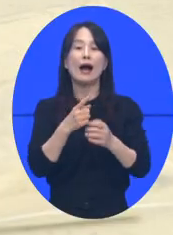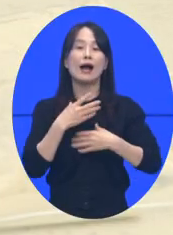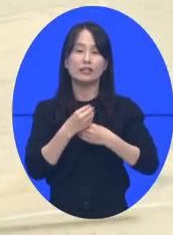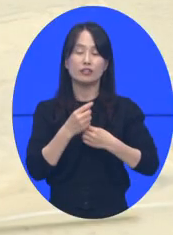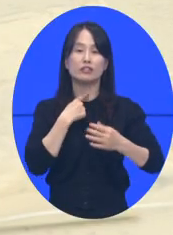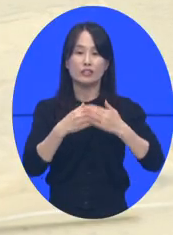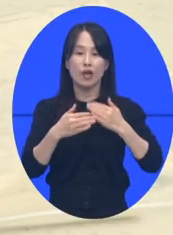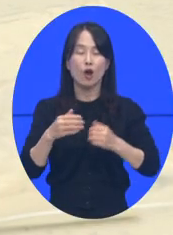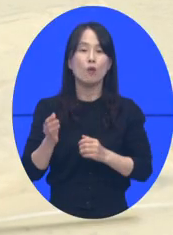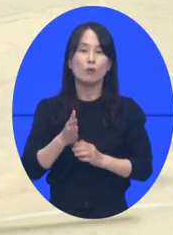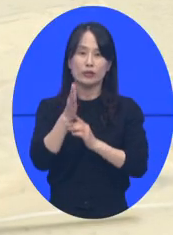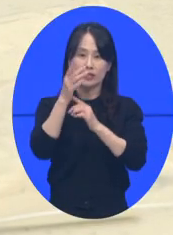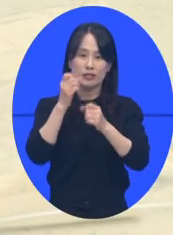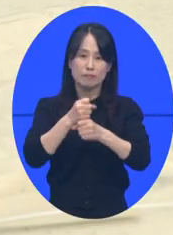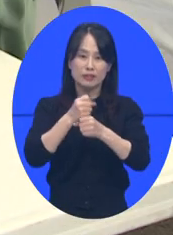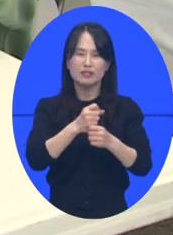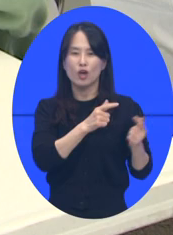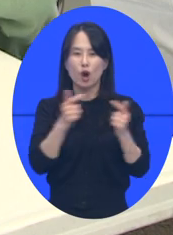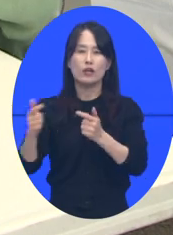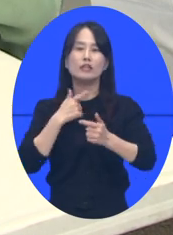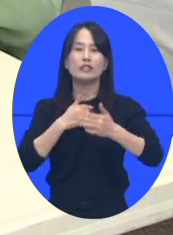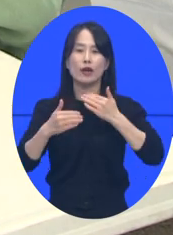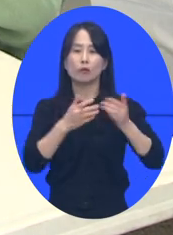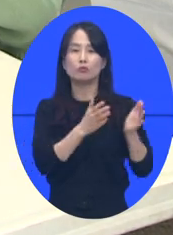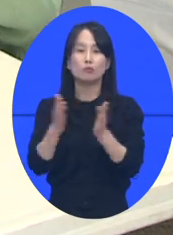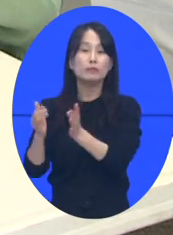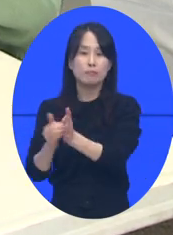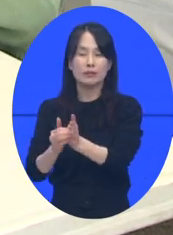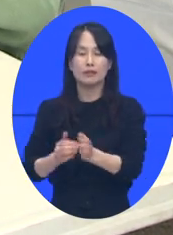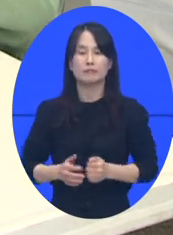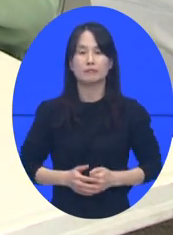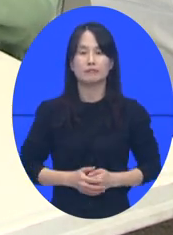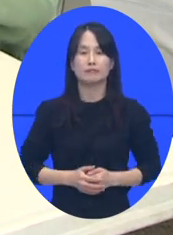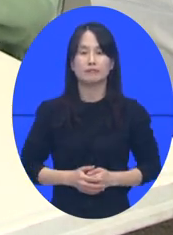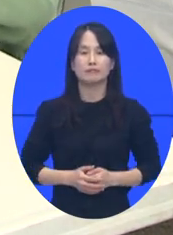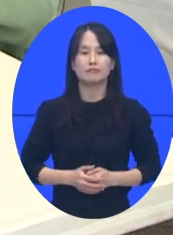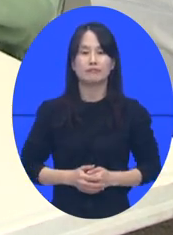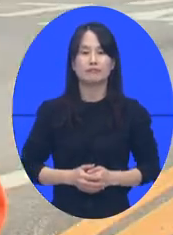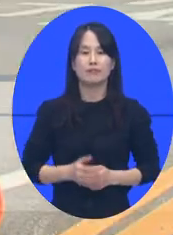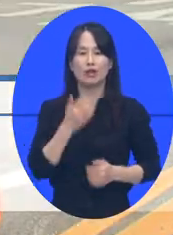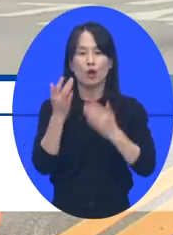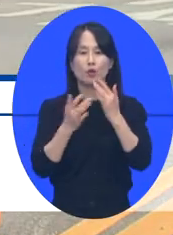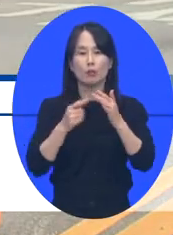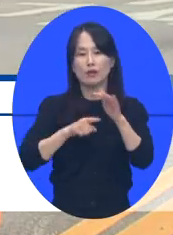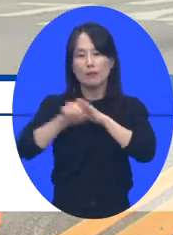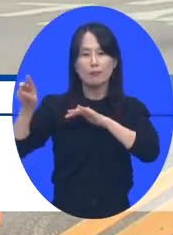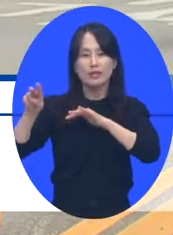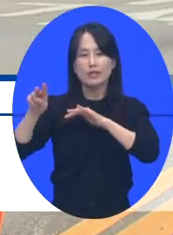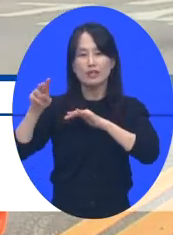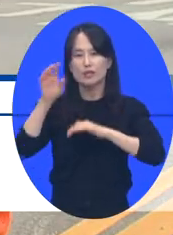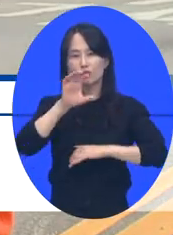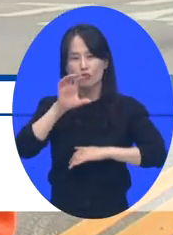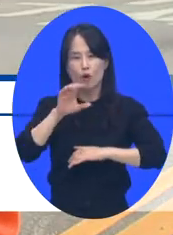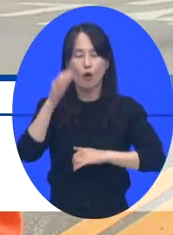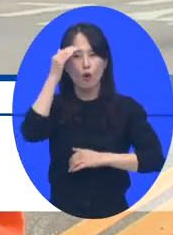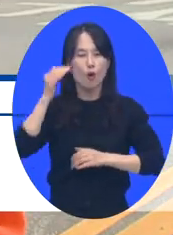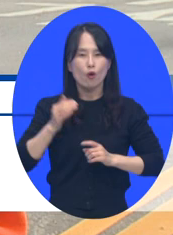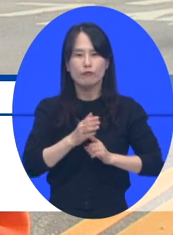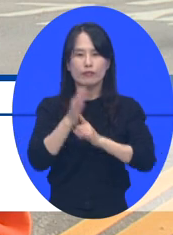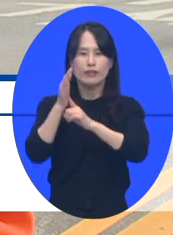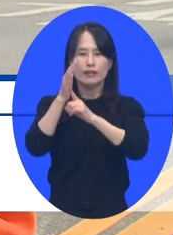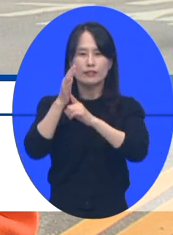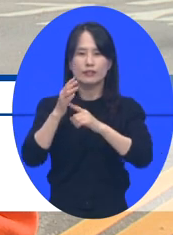군번줄 태극기 만들기 등 각종 체험 프로그램도 마련됐습니다 소방 대표이